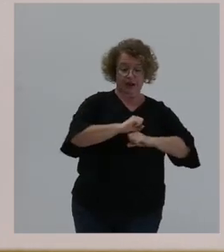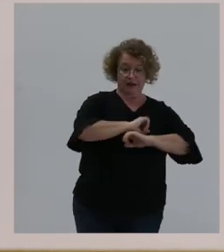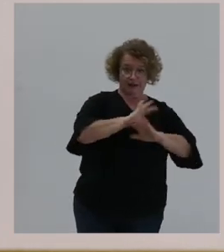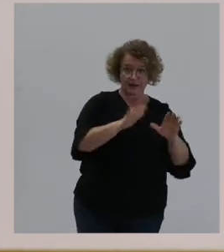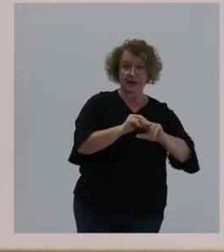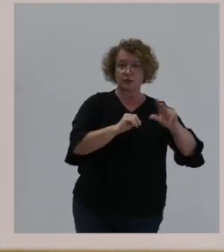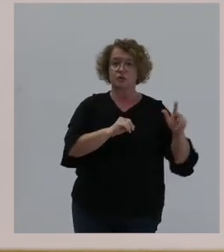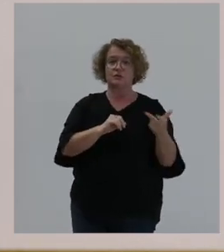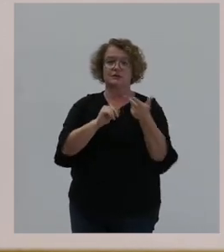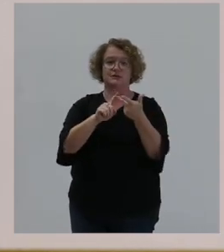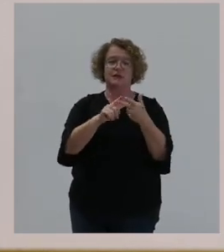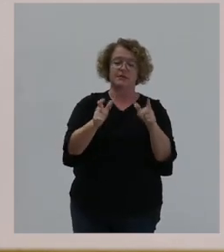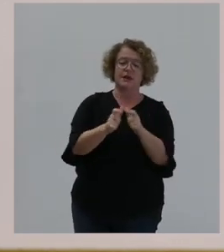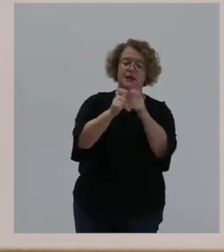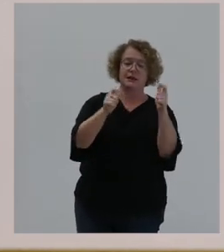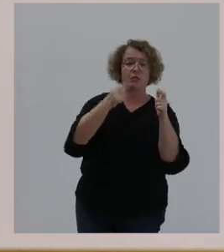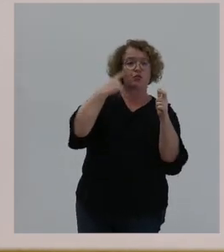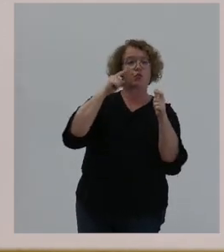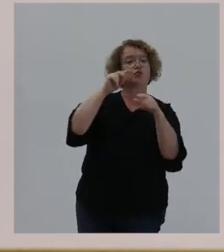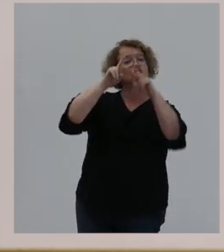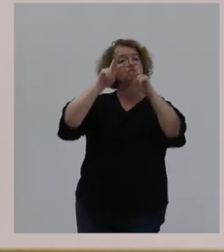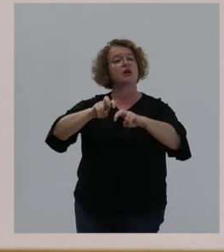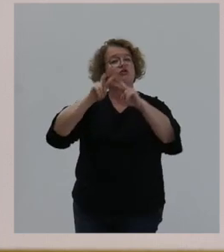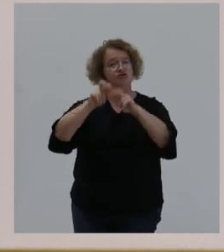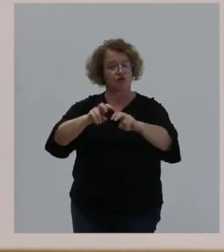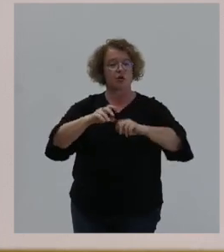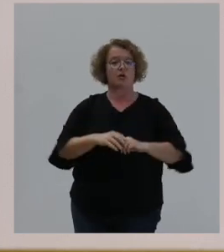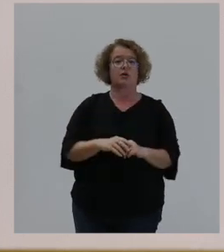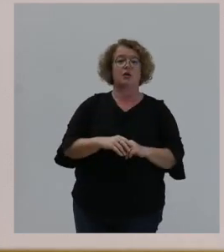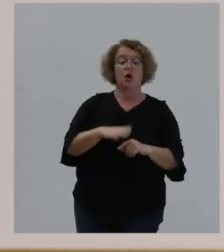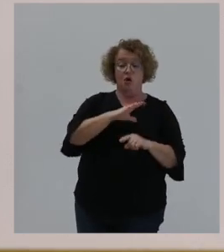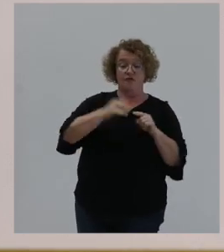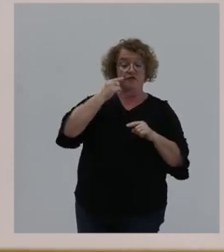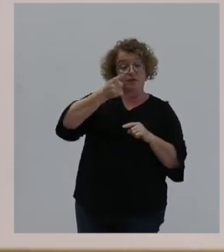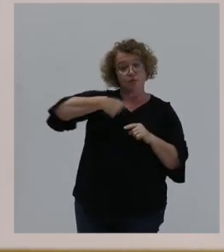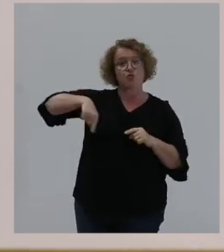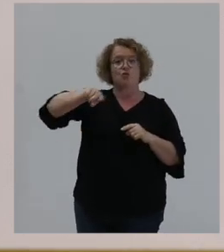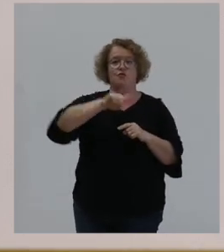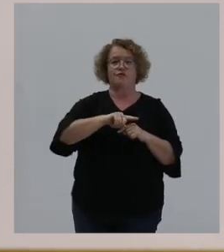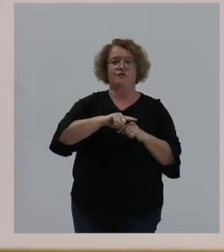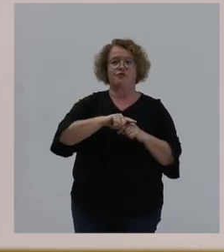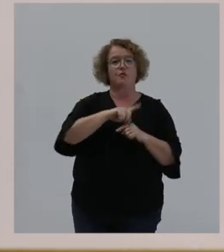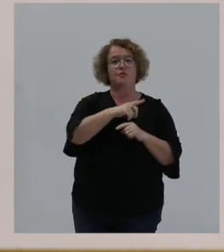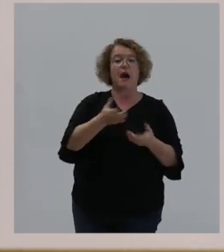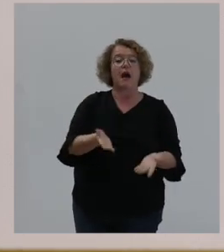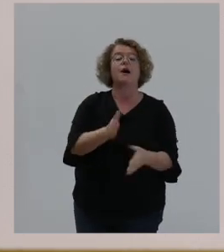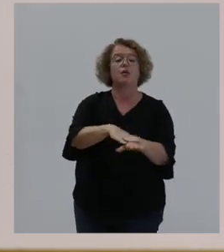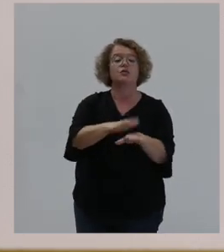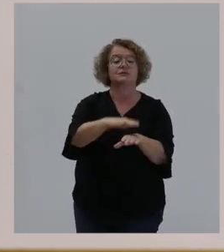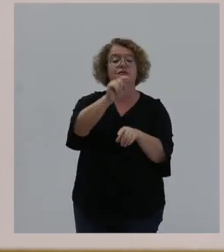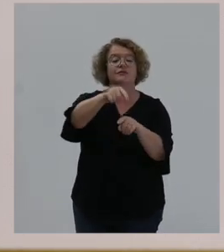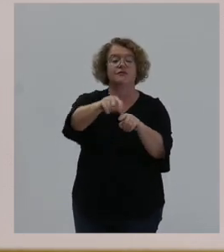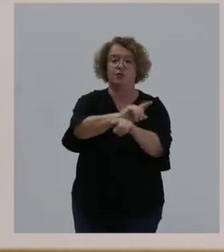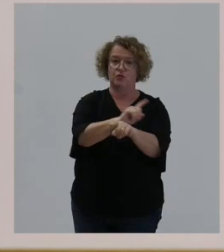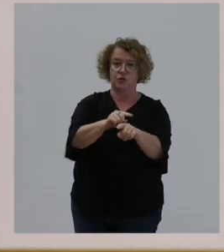un établissement au service du chercheur. Il s'agira de faire pour vous et pas seulement de vous inciter à faire. Le but, c'est